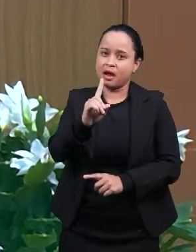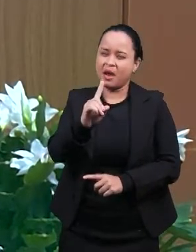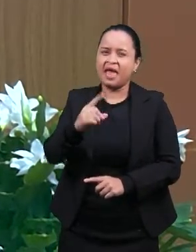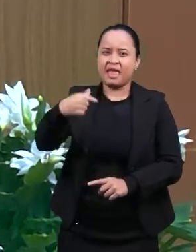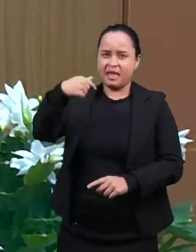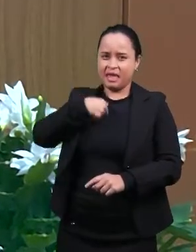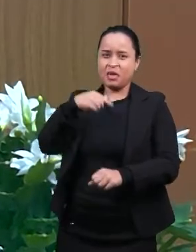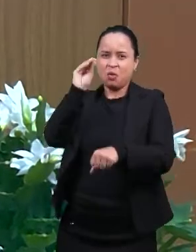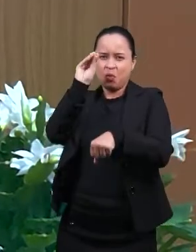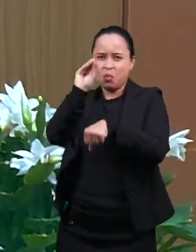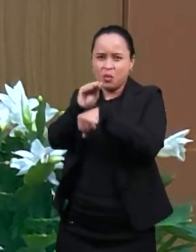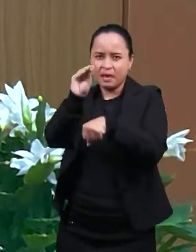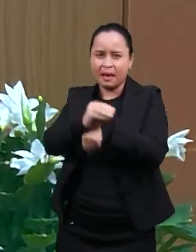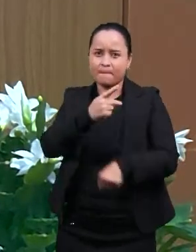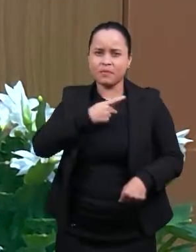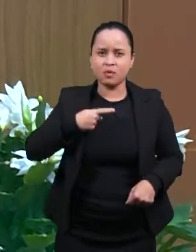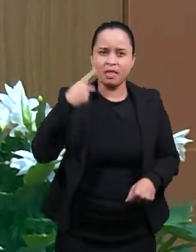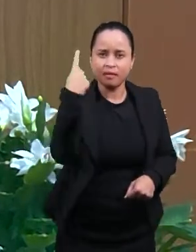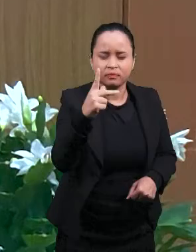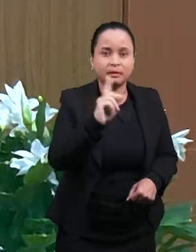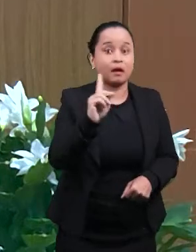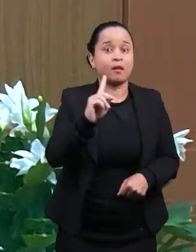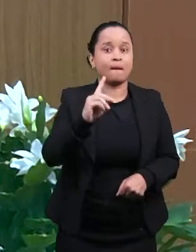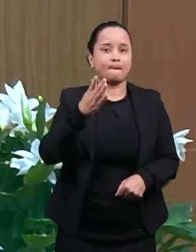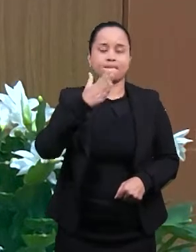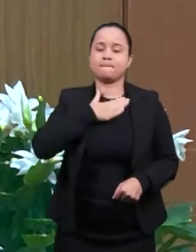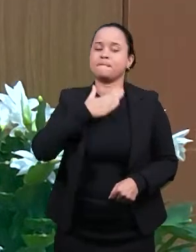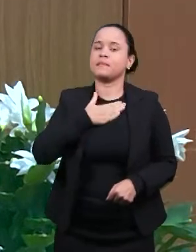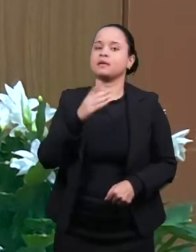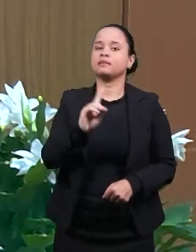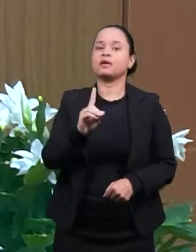будет заботиться о моем доме. Я